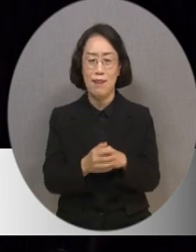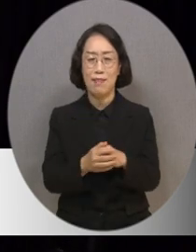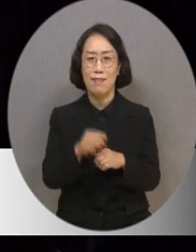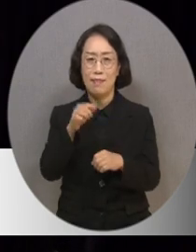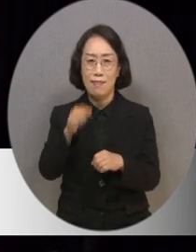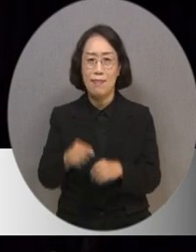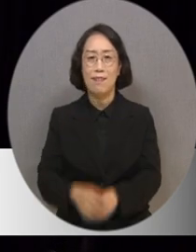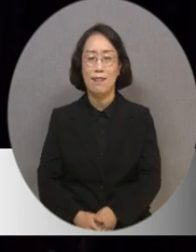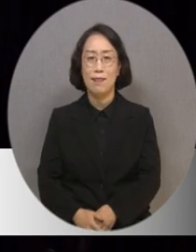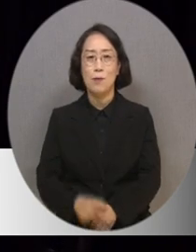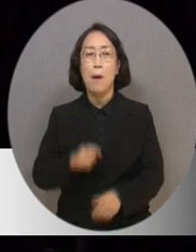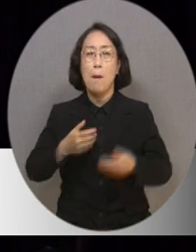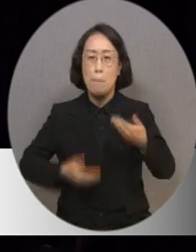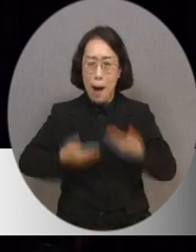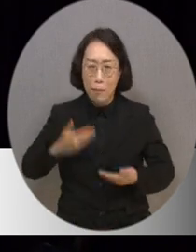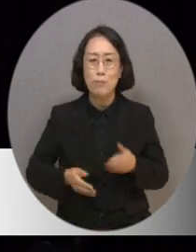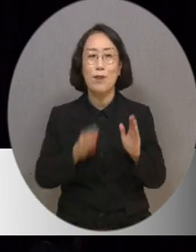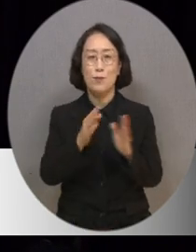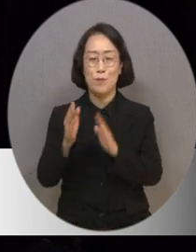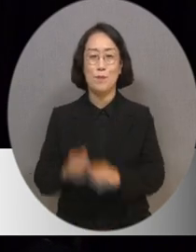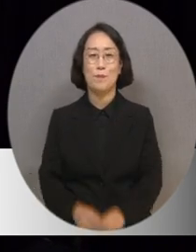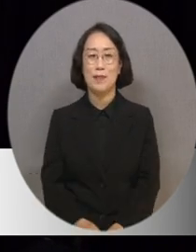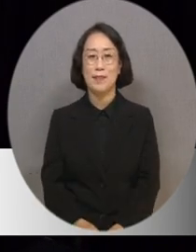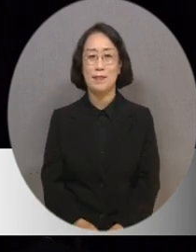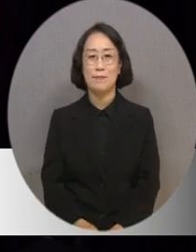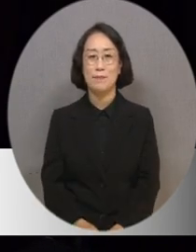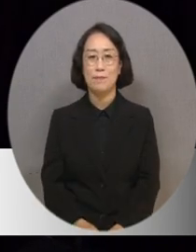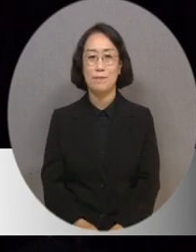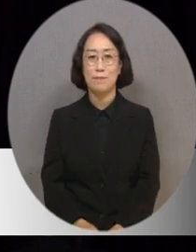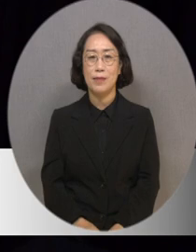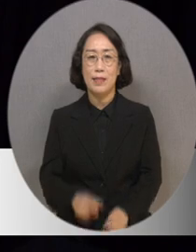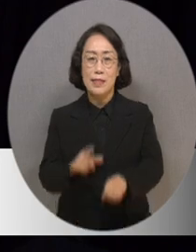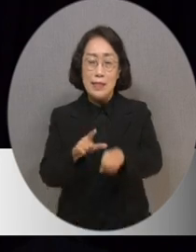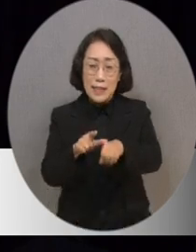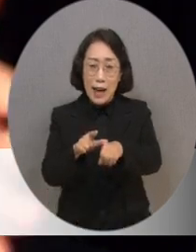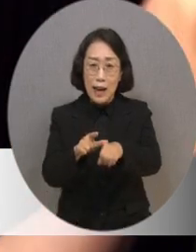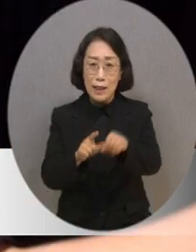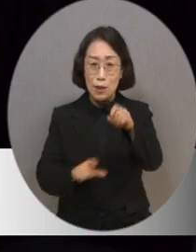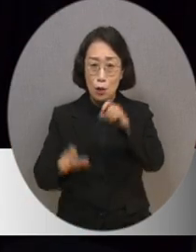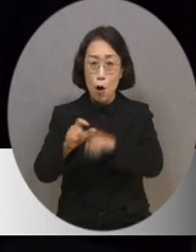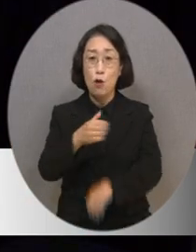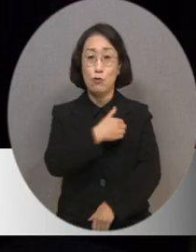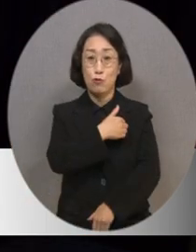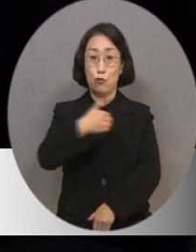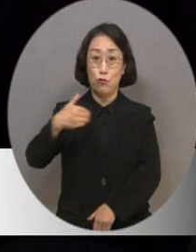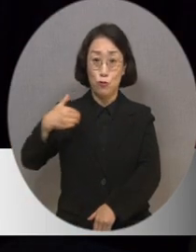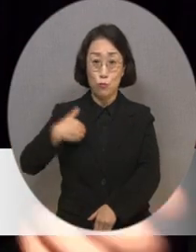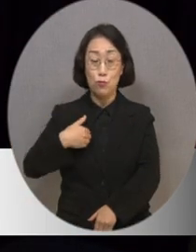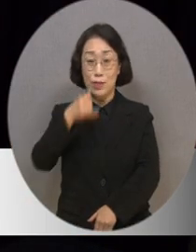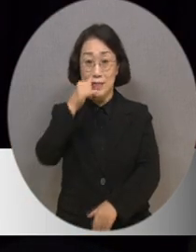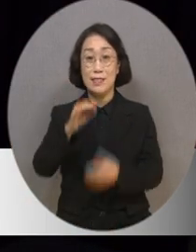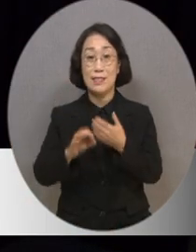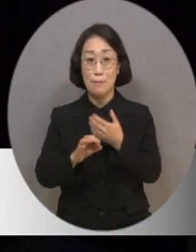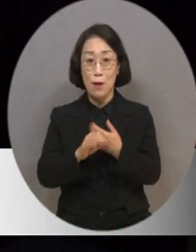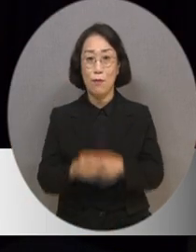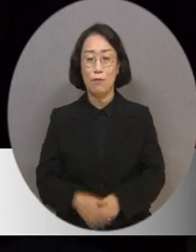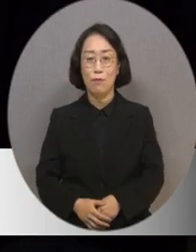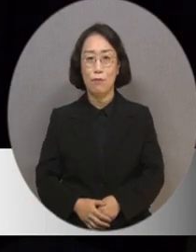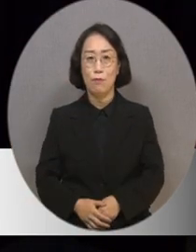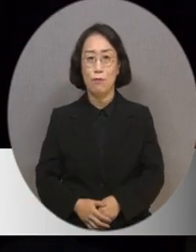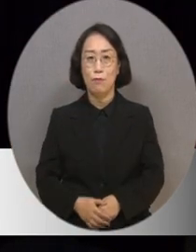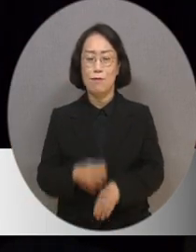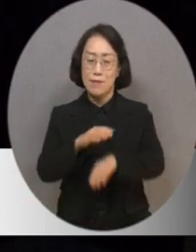조금 바쁘게 준비했던 것 같습니다. 그래서 시간이 조금 더 길게 할 수 있는 기회가